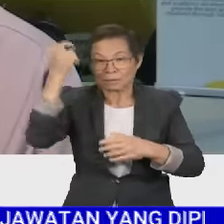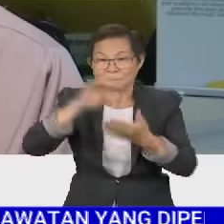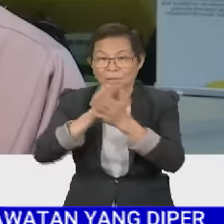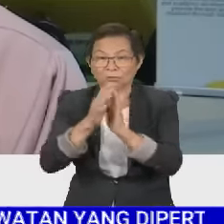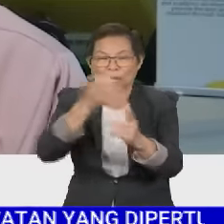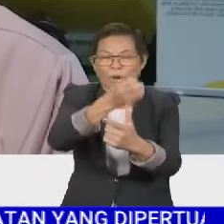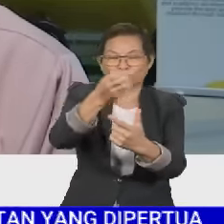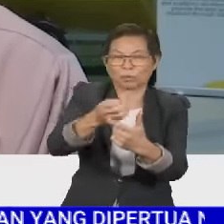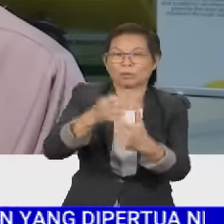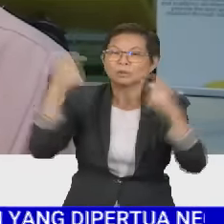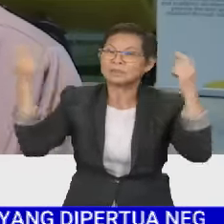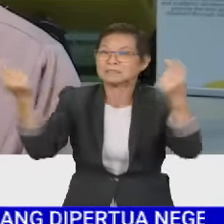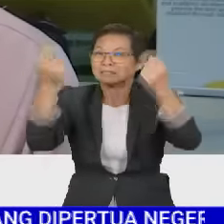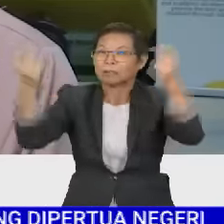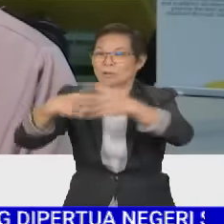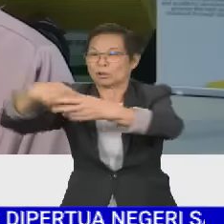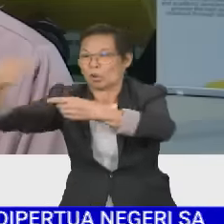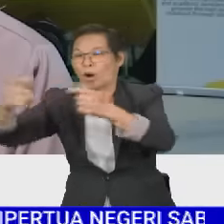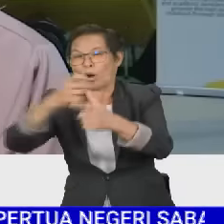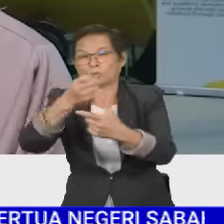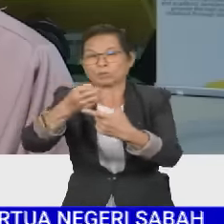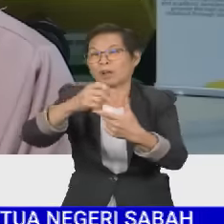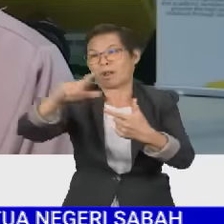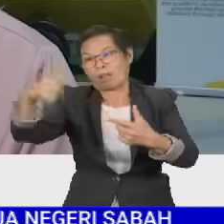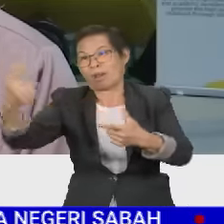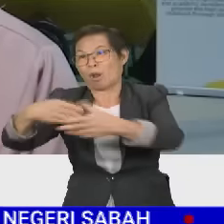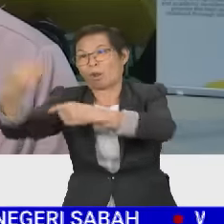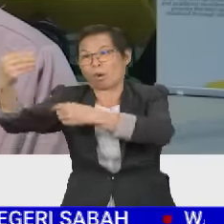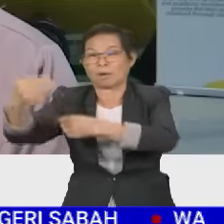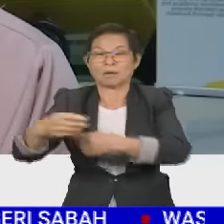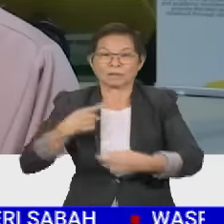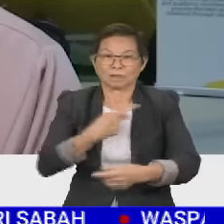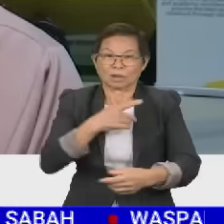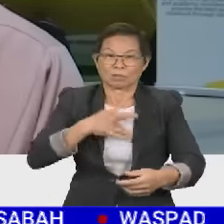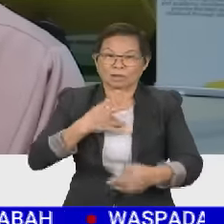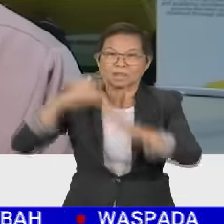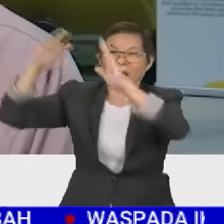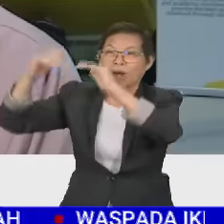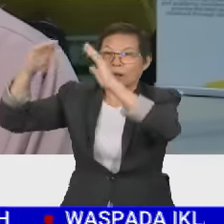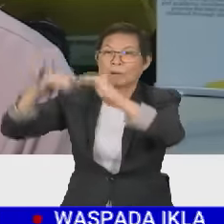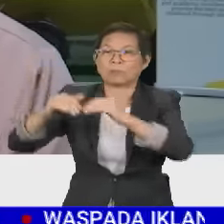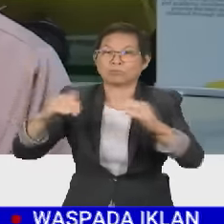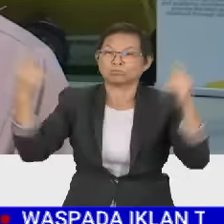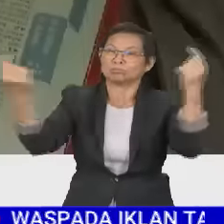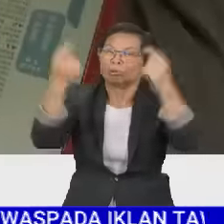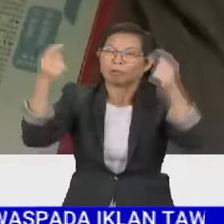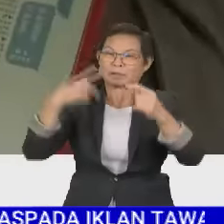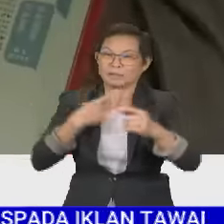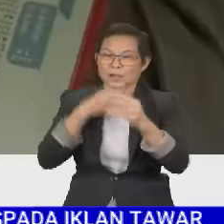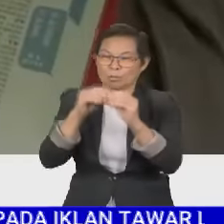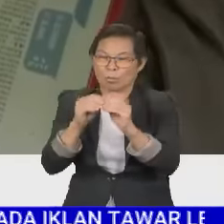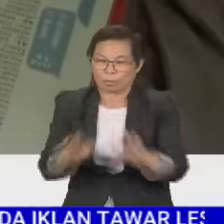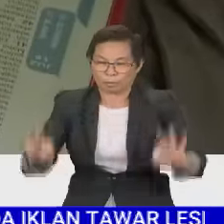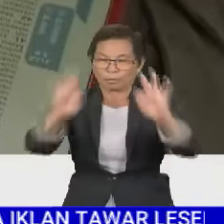alternatif kepada sambutan di luar yang kita rasa mudah-mudahan sambutan kita lebih bermakna